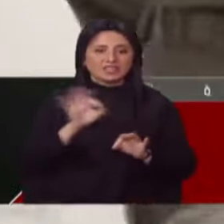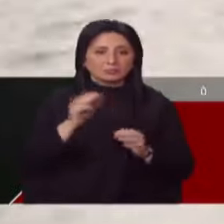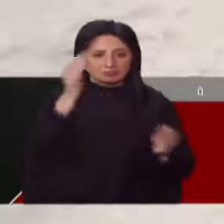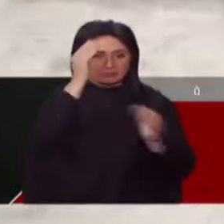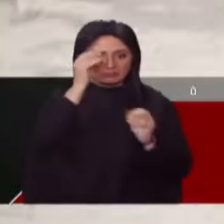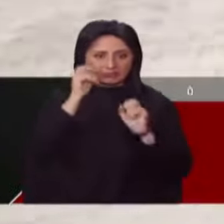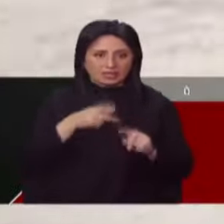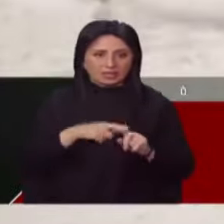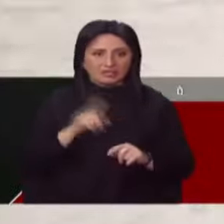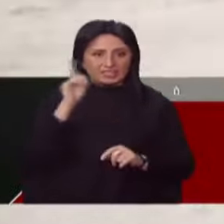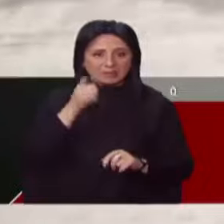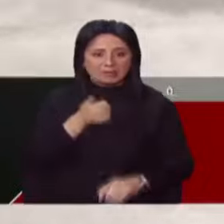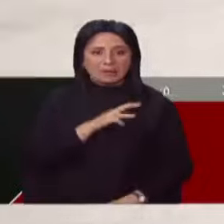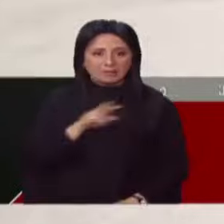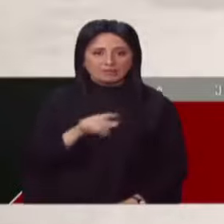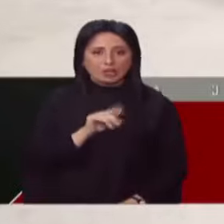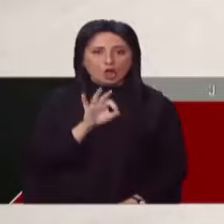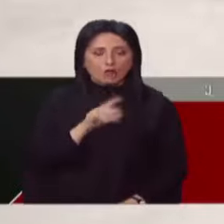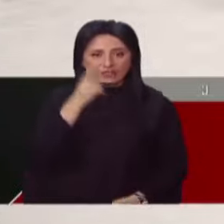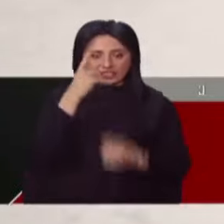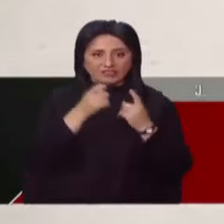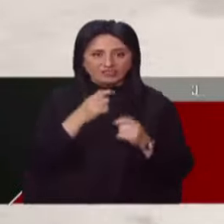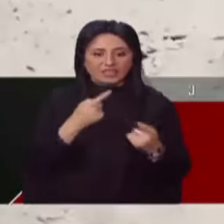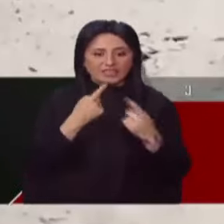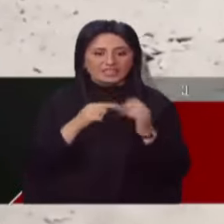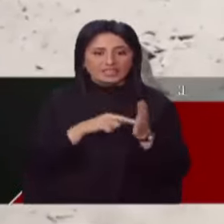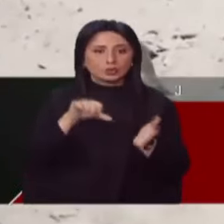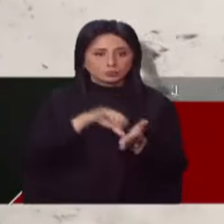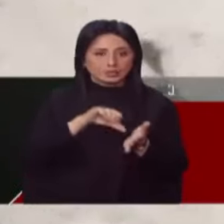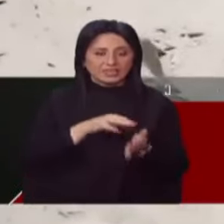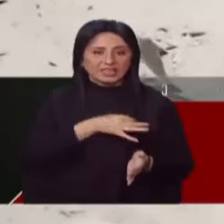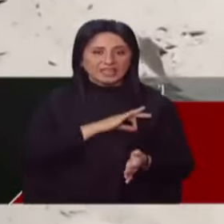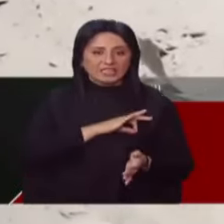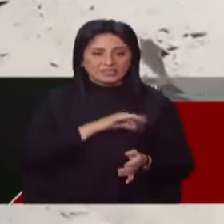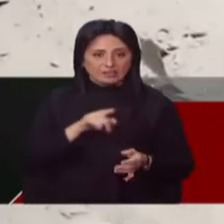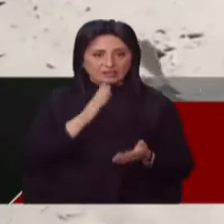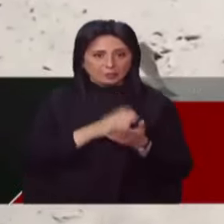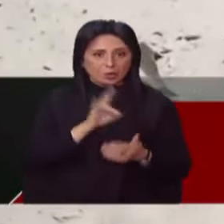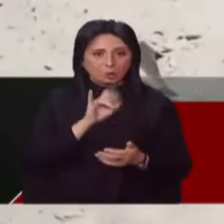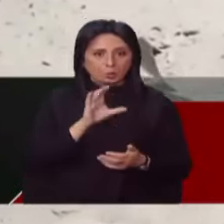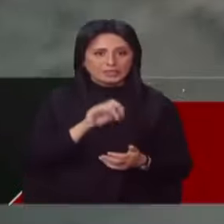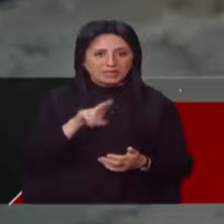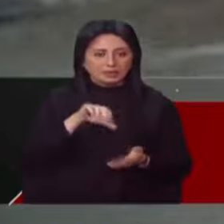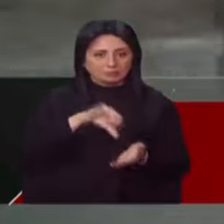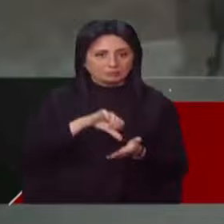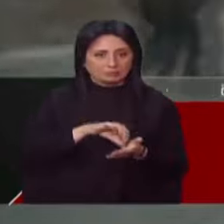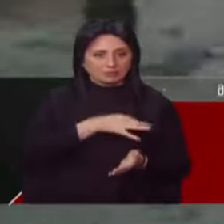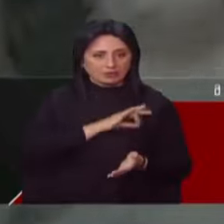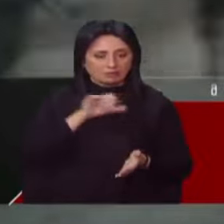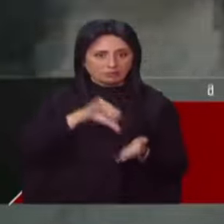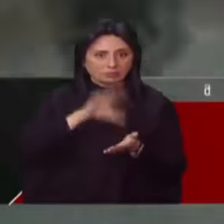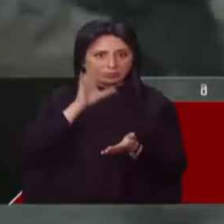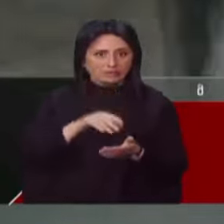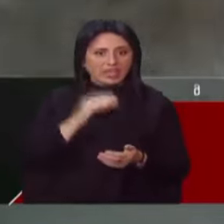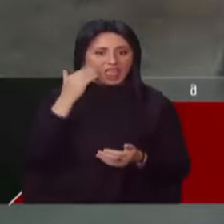მოლაპარაკებებსგახლებენ ისრაელის ემიერ-მინისტრის ოფისის ინფორმაციით დისკუსიას დაწრება დავერვის სააგენტო მოსდის ხელმძვანელი როგორც